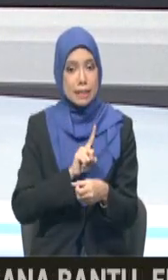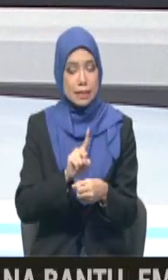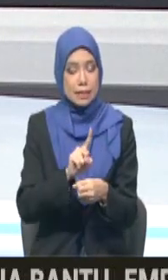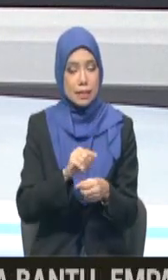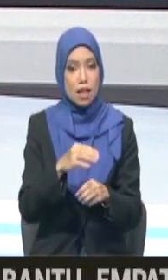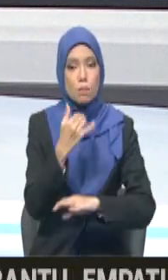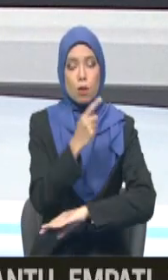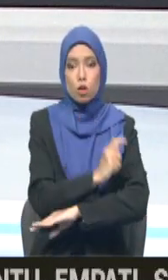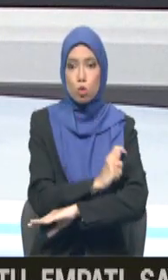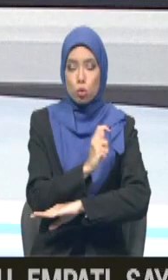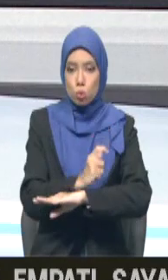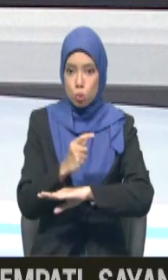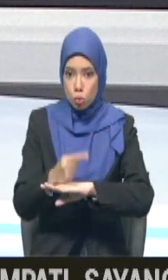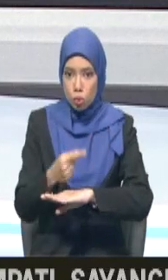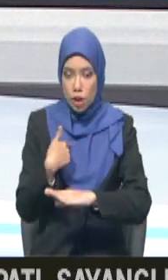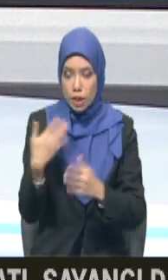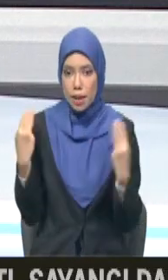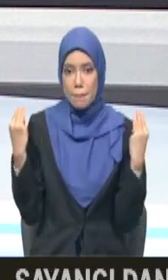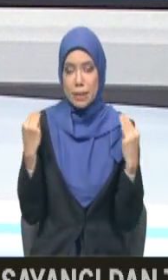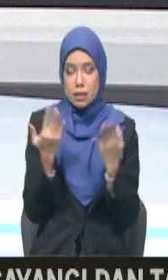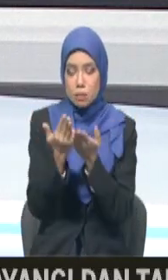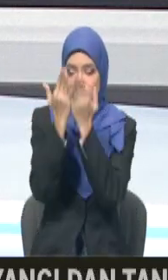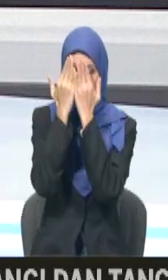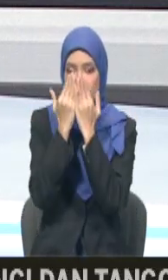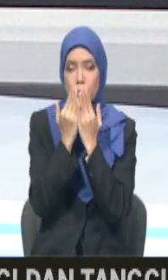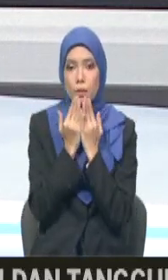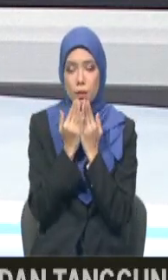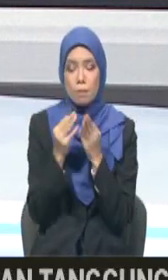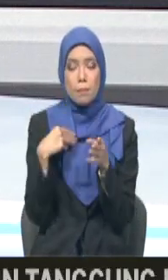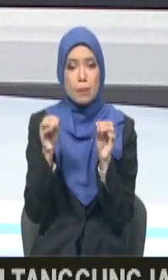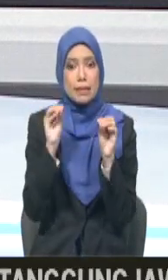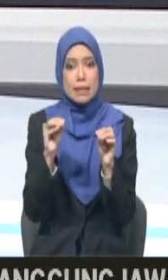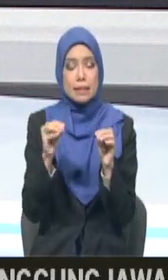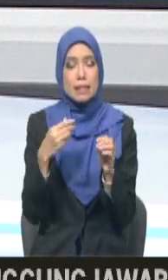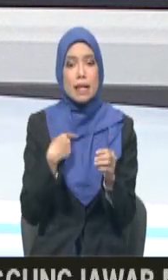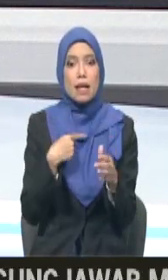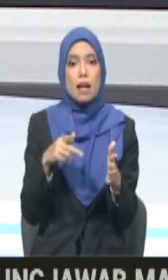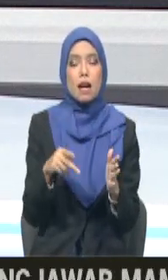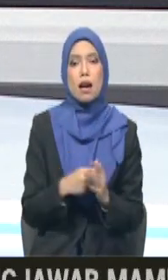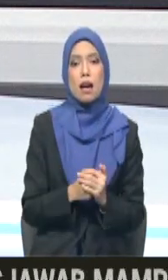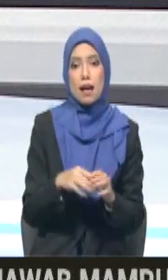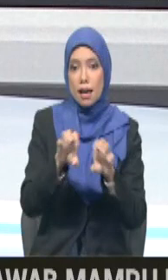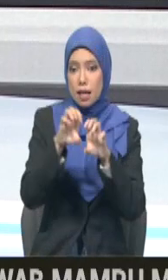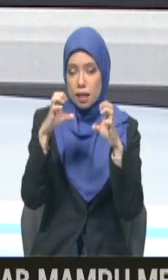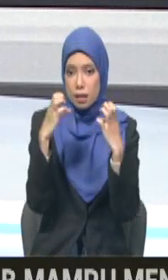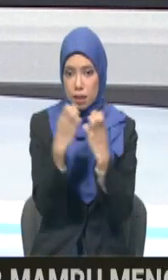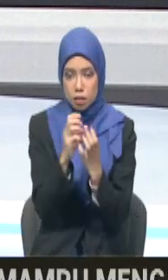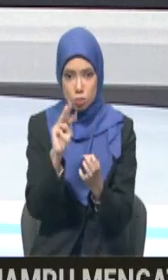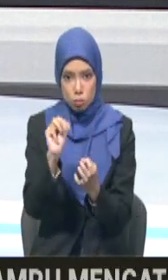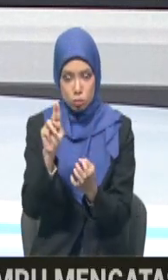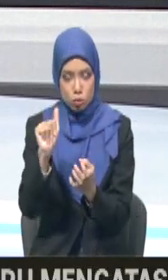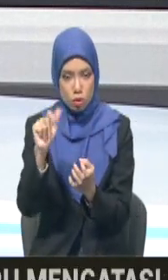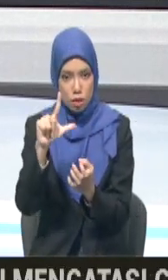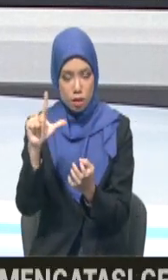tutong mengenakan Majlis kesyukuran penutupan kelas bimbingan mualaf tahun 2023 dan pemasangan